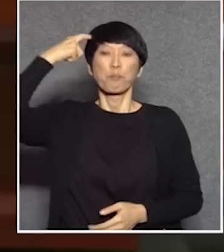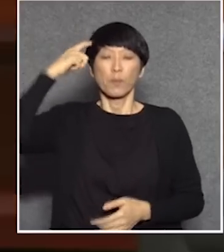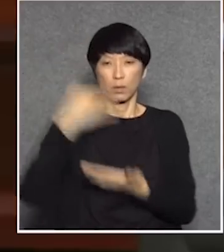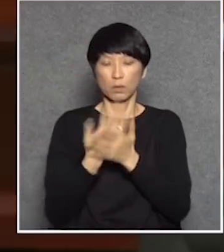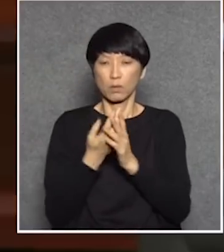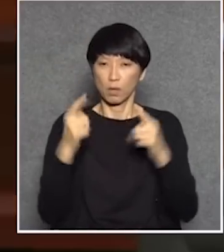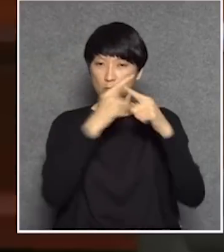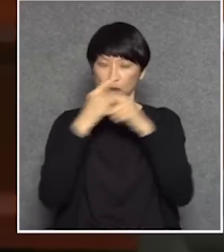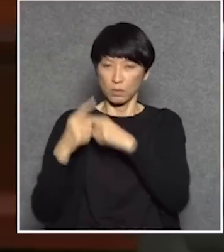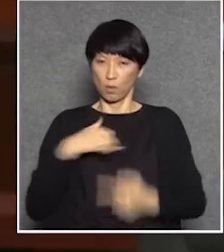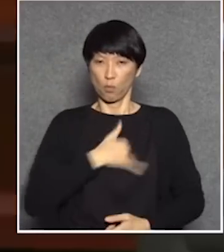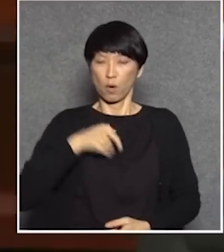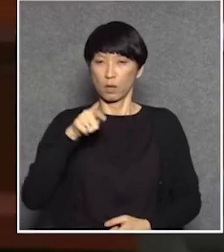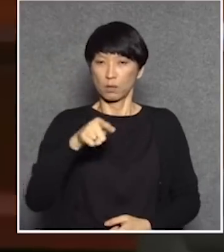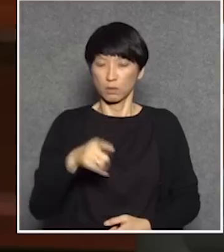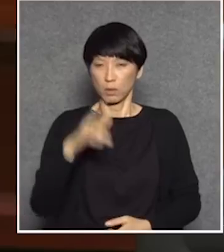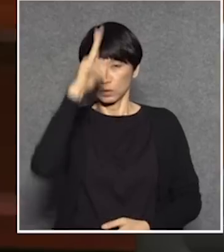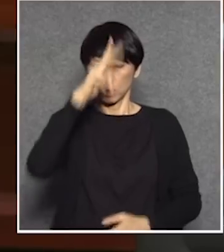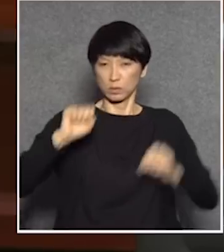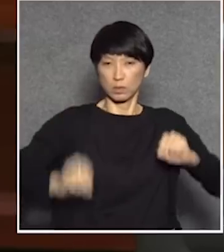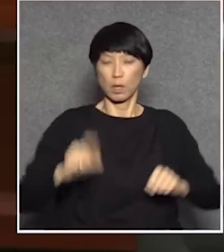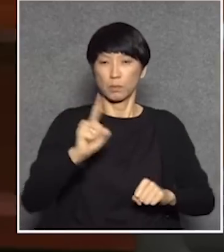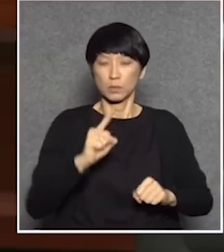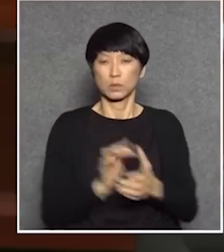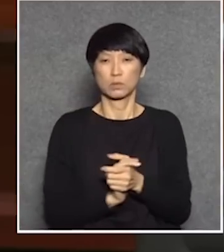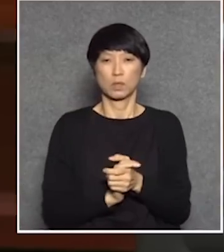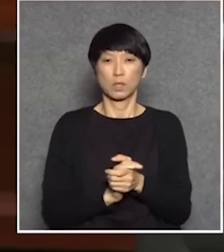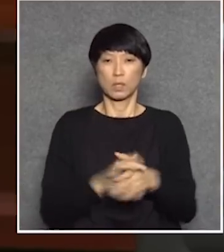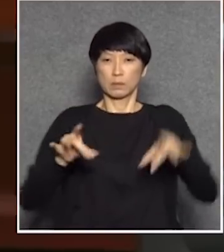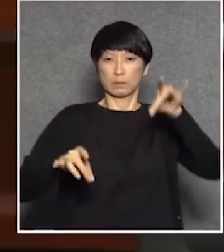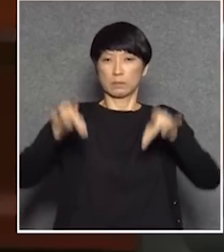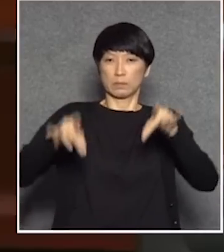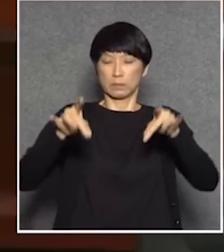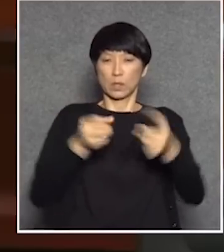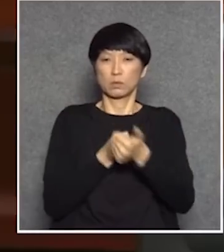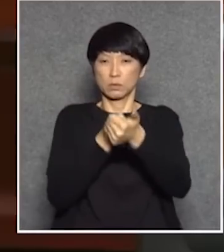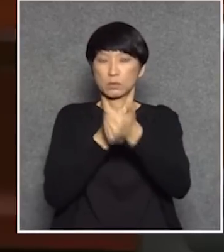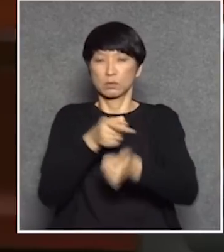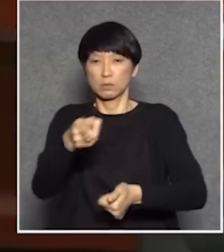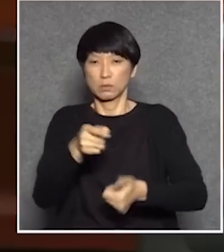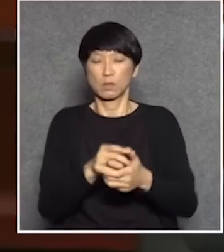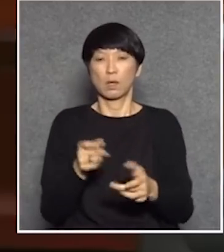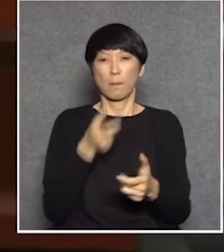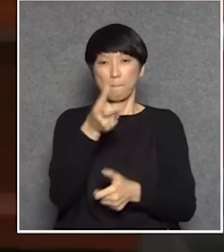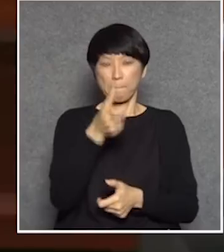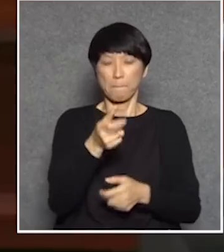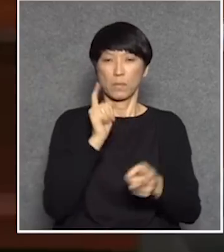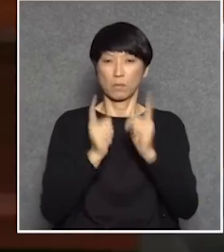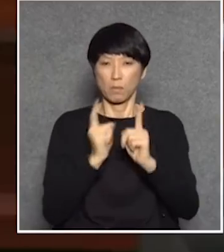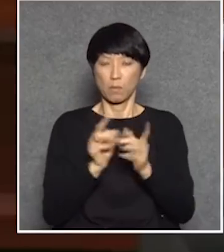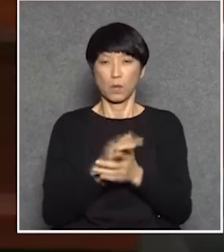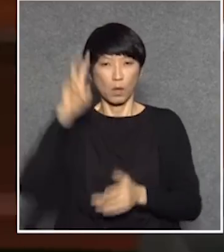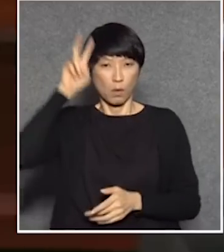懷疑學民思潮的政治立場，背後就有人呢就是給錢，是吧？或者即是幕後有些黑